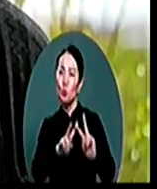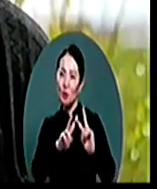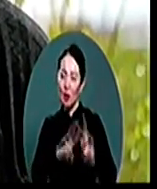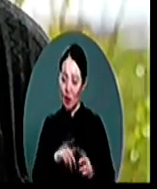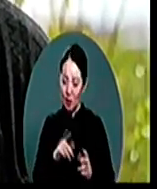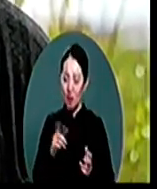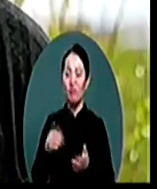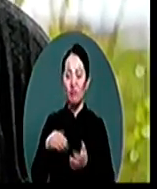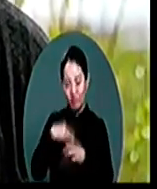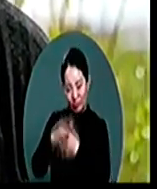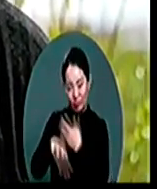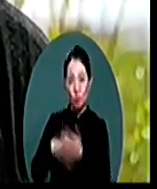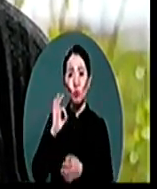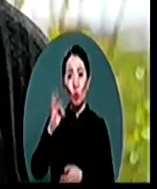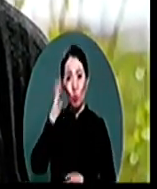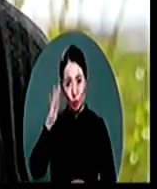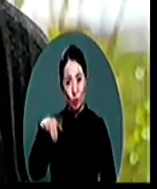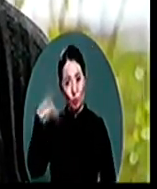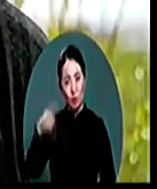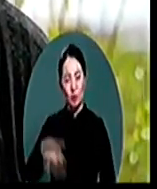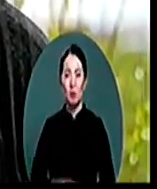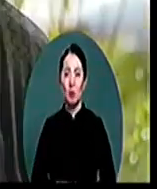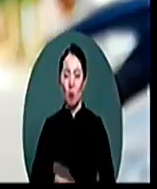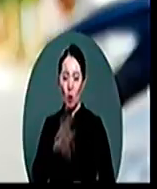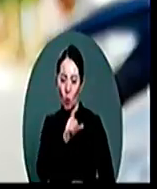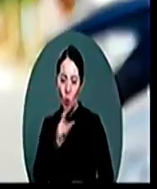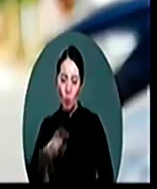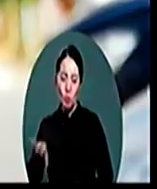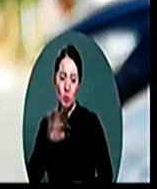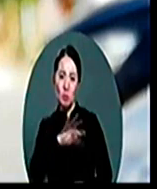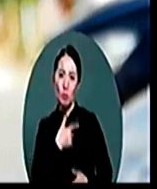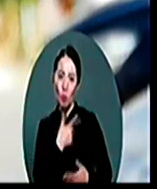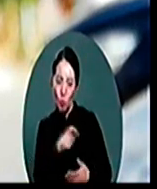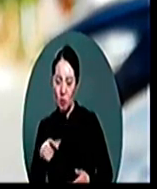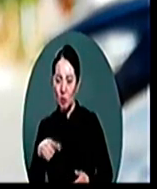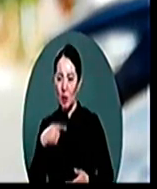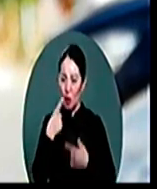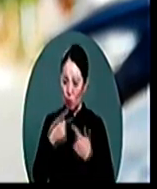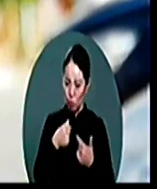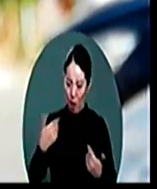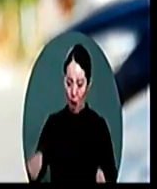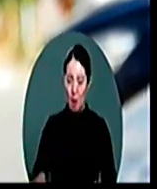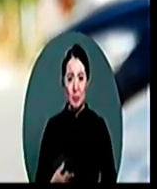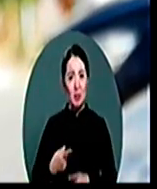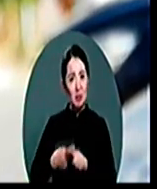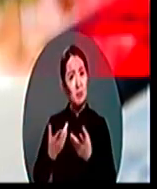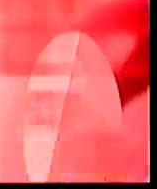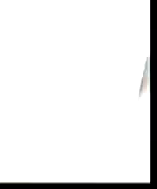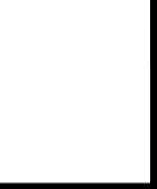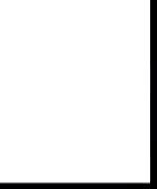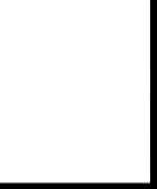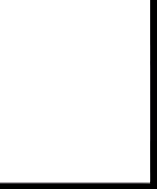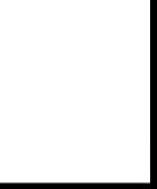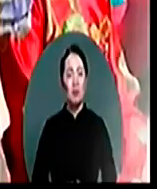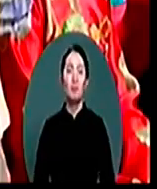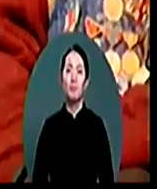үргэлжлүүлээд хэрэгжүүлсэн л зөв бодлого гэж бодож байгаа шүү. Одоо хүн амьтанд өгвөл бас нэг хэдгруу учрсан амьдрал нэмэр л